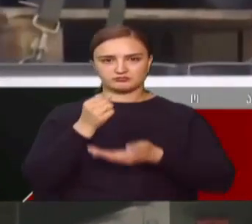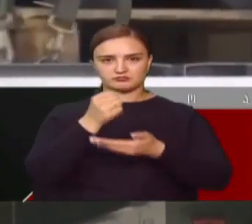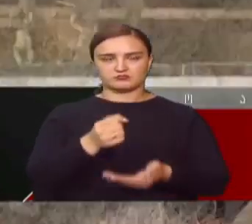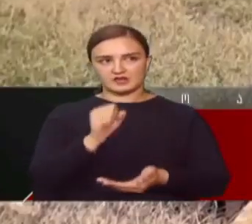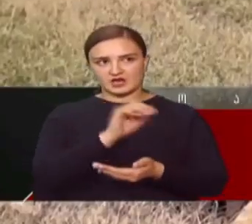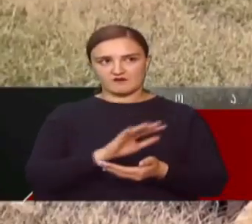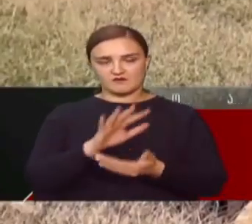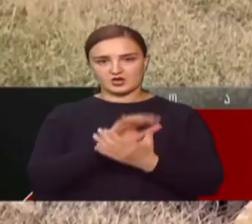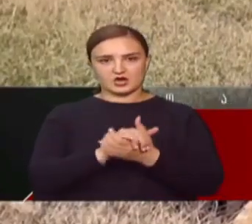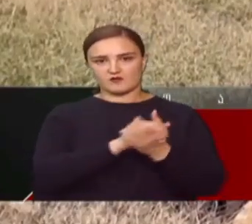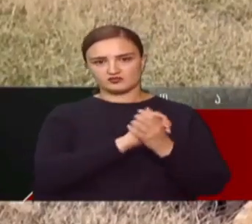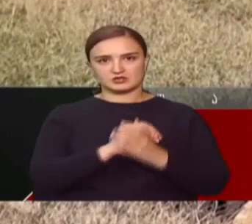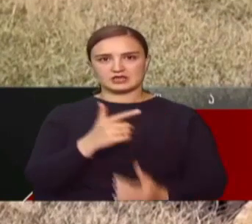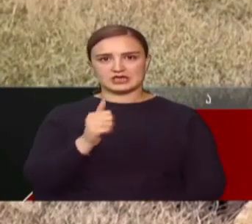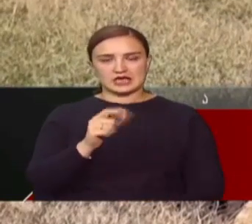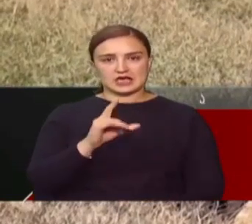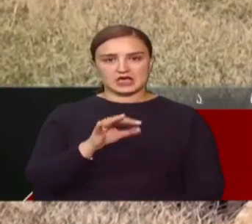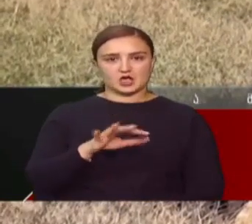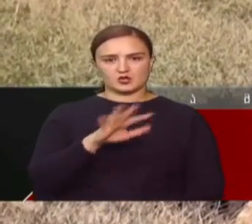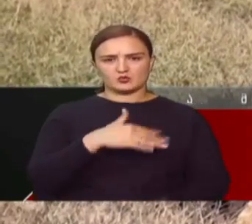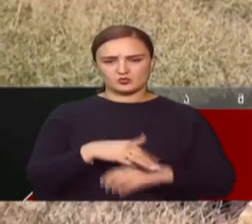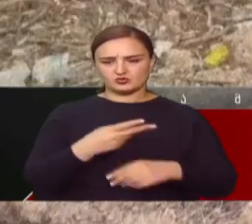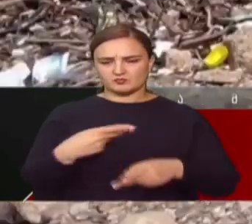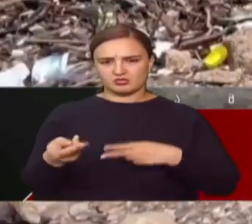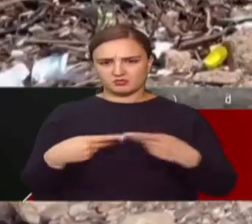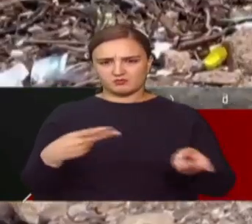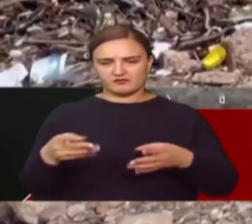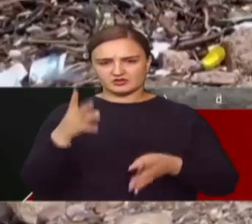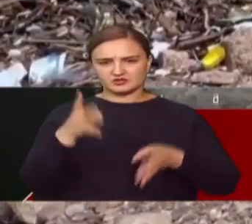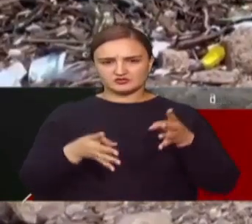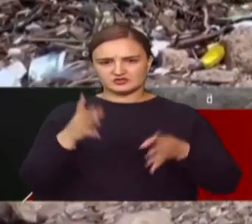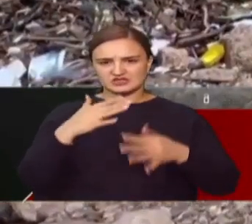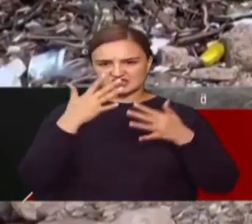და გაერომ. სამძებრო ჯგუფები ცხედრებს ქუჩებში, დანგრეულ შენობებსა და